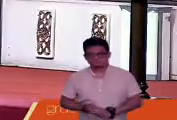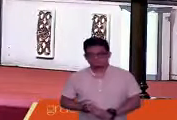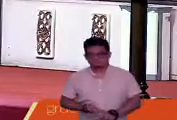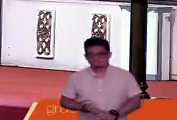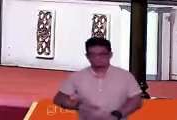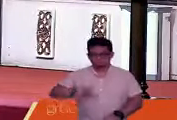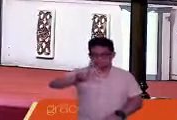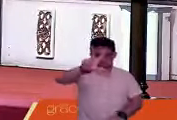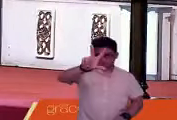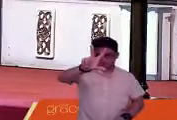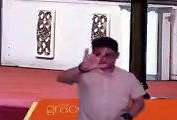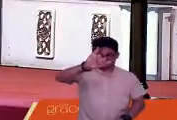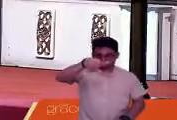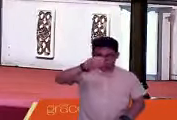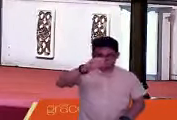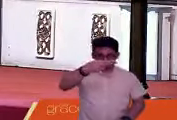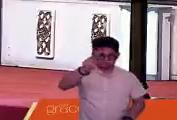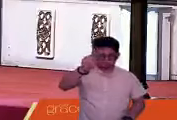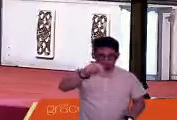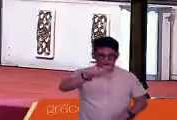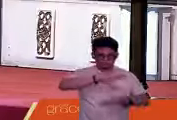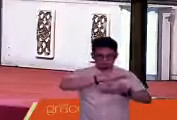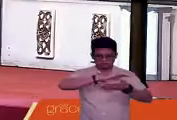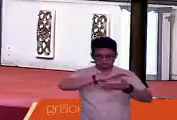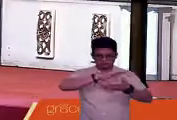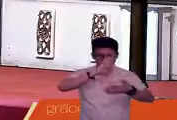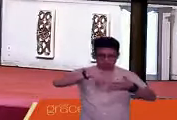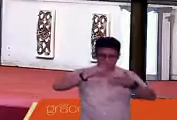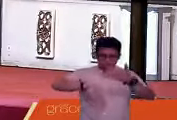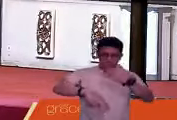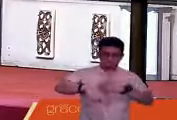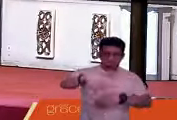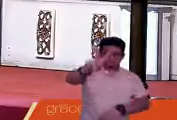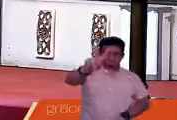Tanawa, 3 John, chapter 2. Verse 2, 3 John.